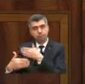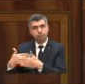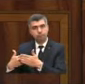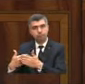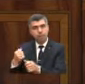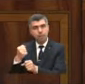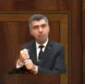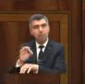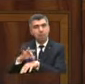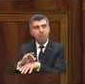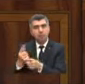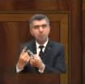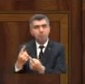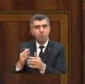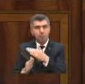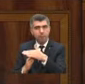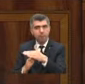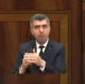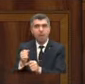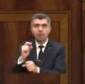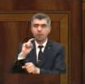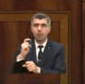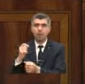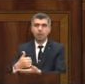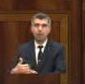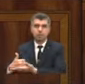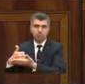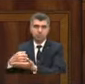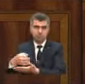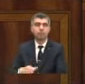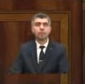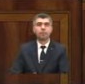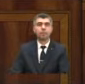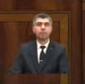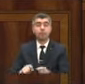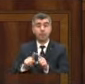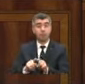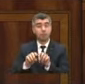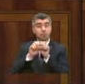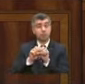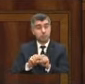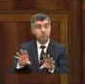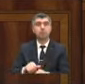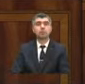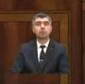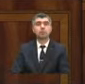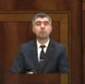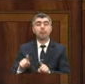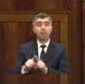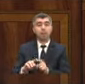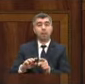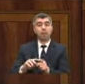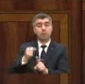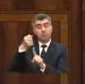الاستفادة وتوسيعها. إذن السيد رئيس الحكومة، نحن أمام ورش